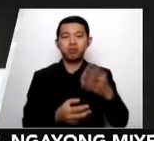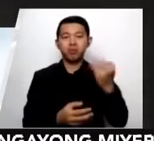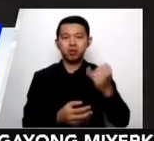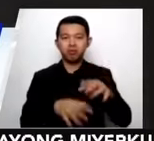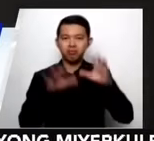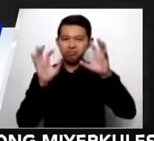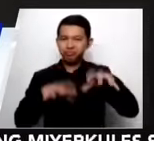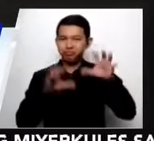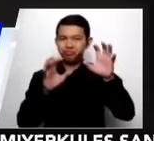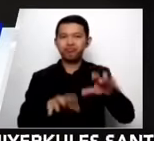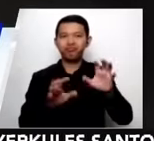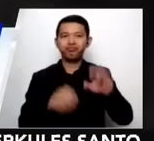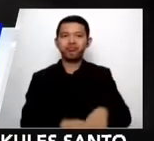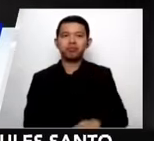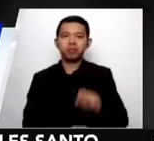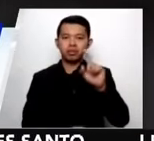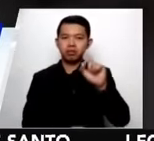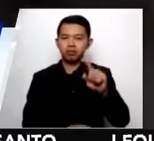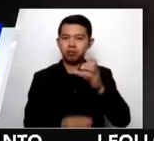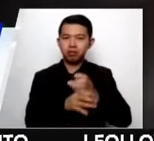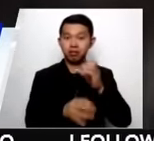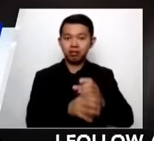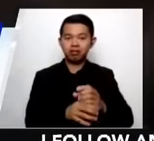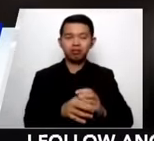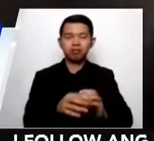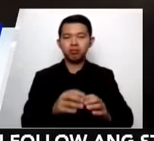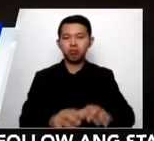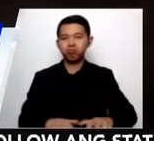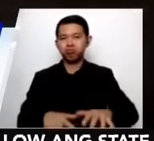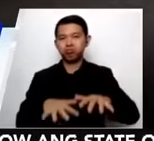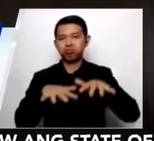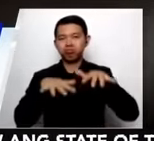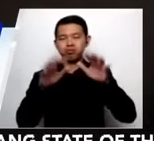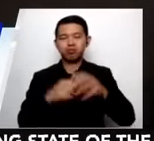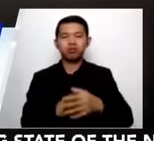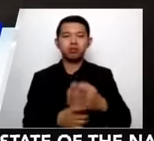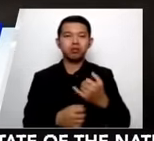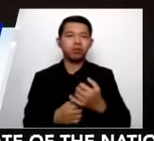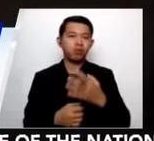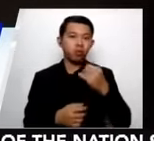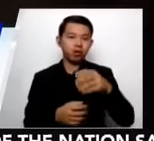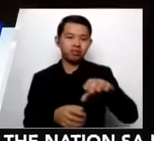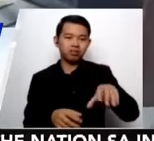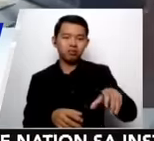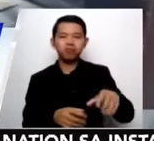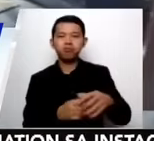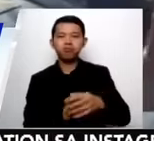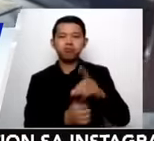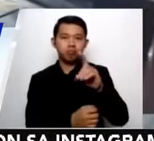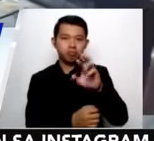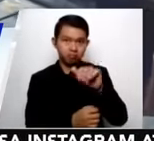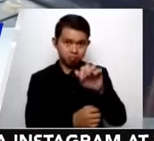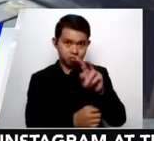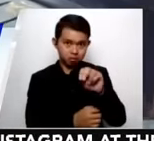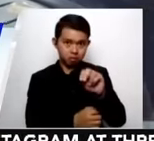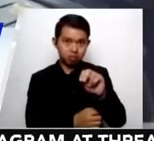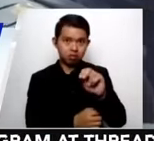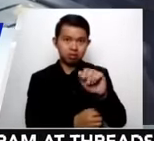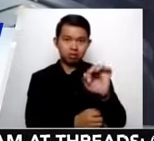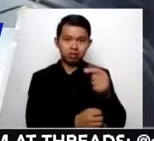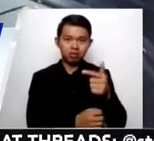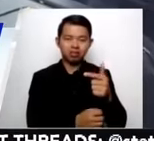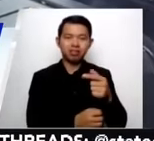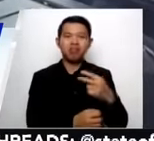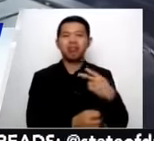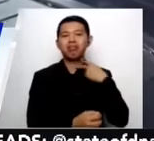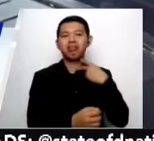Mayor Benjamin Magalong, bumara ang sandamakmak na basura sa drainage ng City Camp Lagoon. Pinaiimbestigahan kung bakit